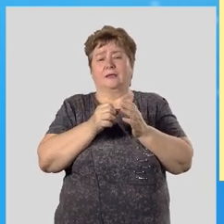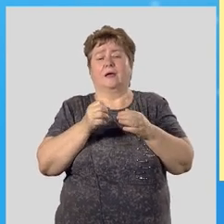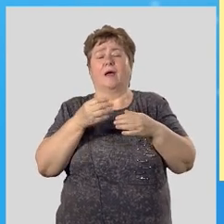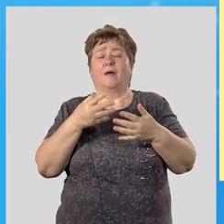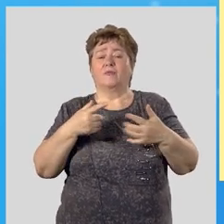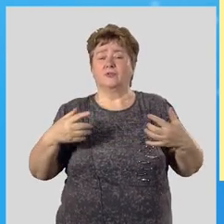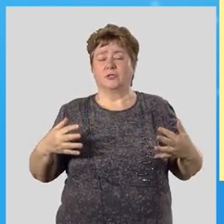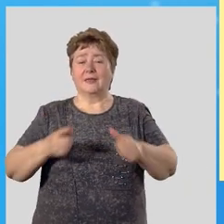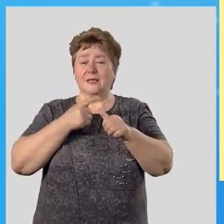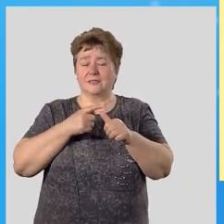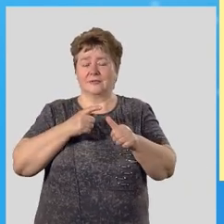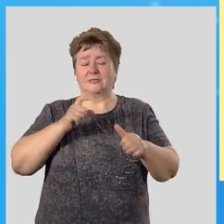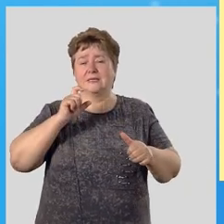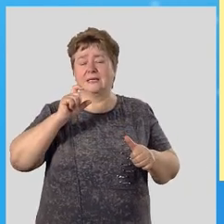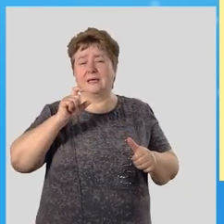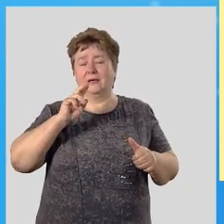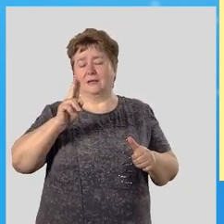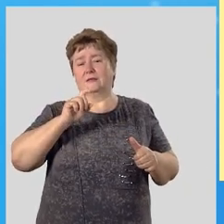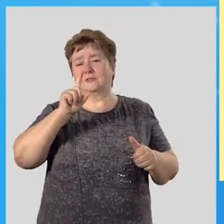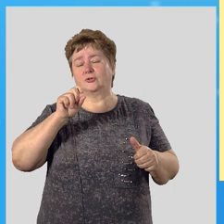веществ называется